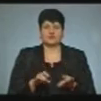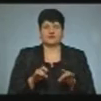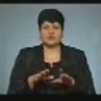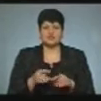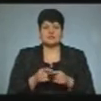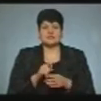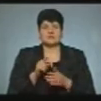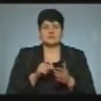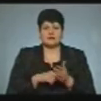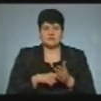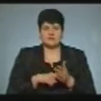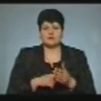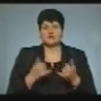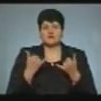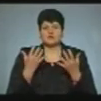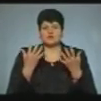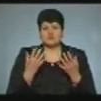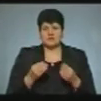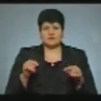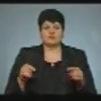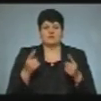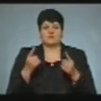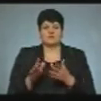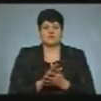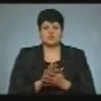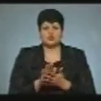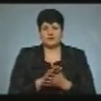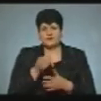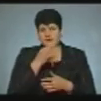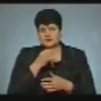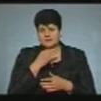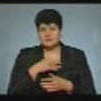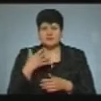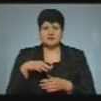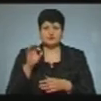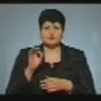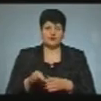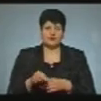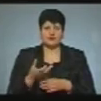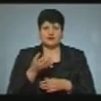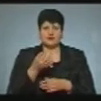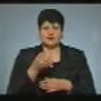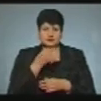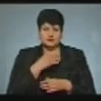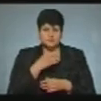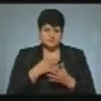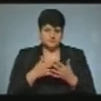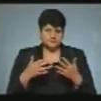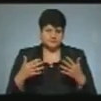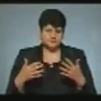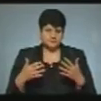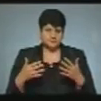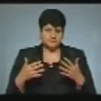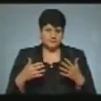дане питання. З сьогоднішнього дня ми відновлюємо безкоштовний відпуск лікарських засобів, 50% лікарські засоби, а також